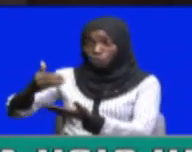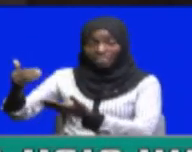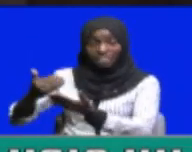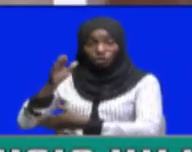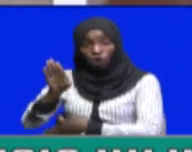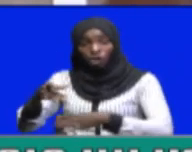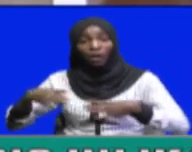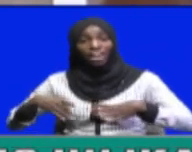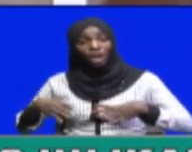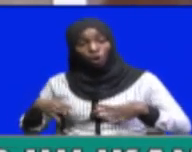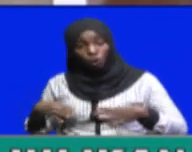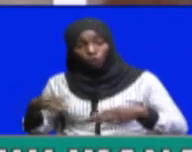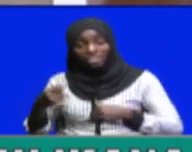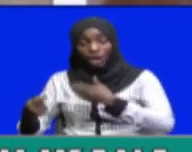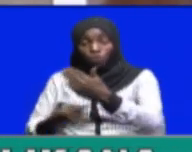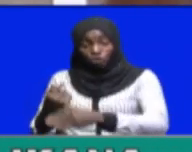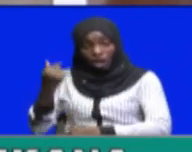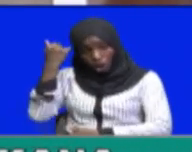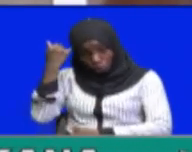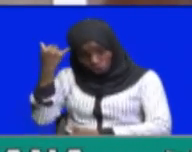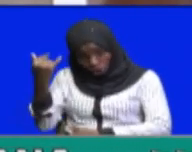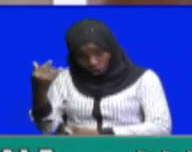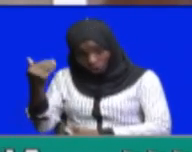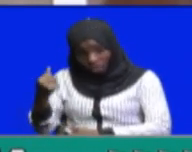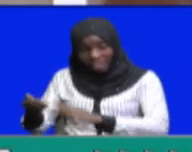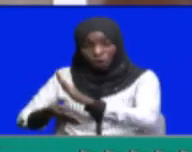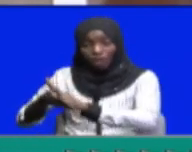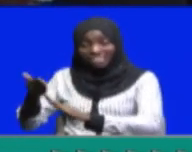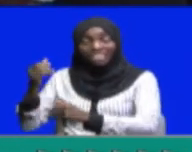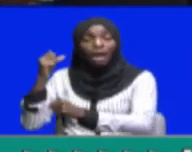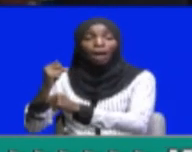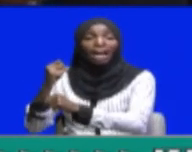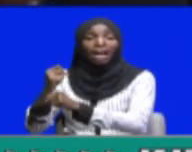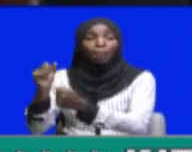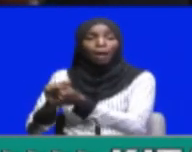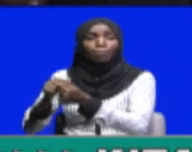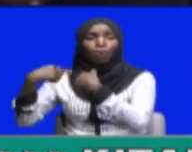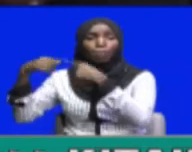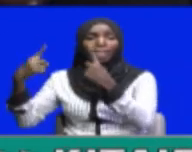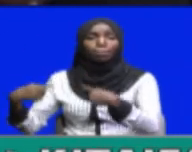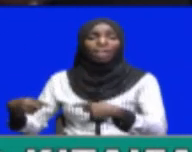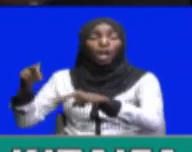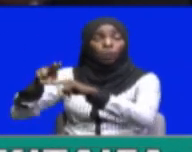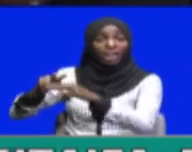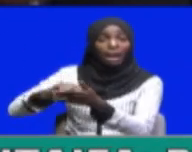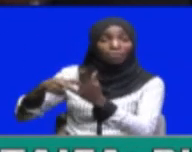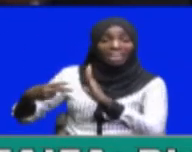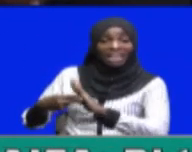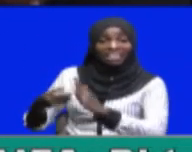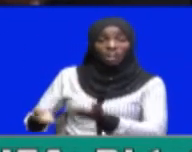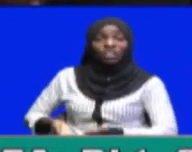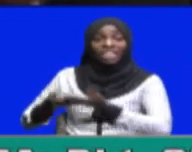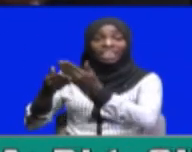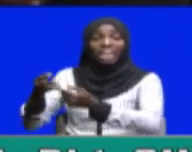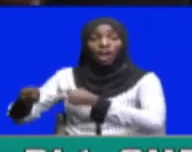huru zaidi kwa washiriki wake utalenga kuibua miradi mbalimbali sambamba na kuweka mikakati itakayosaidia